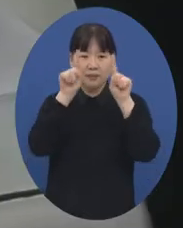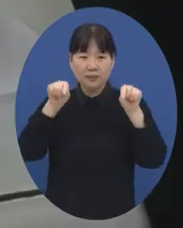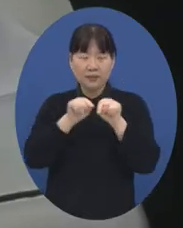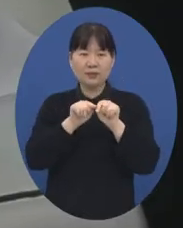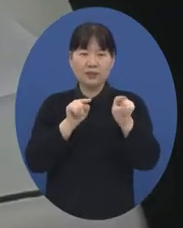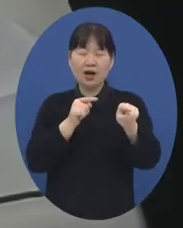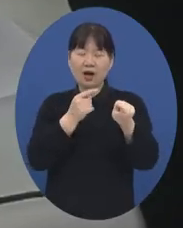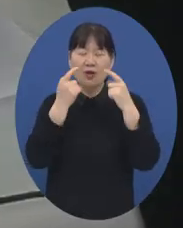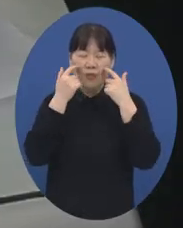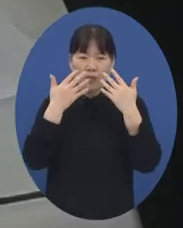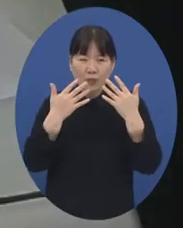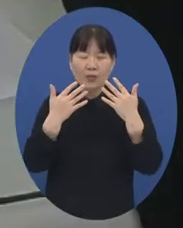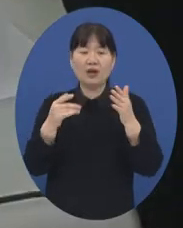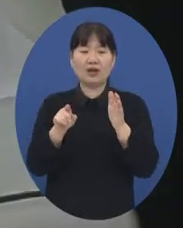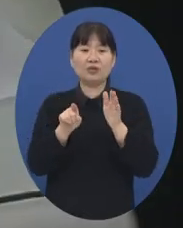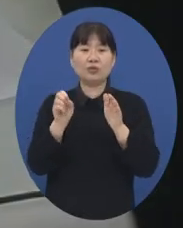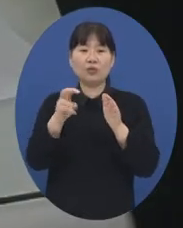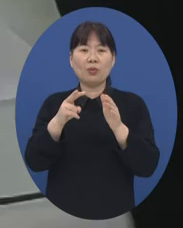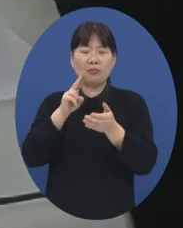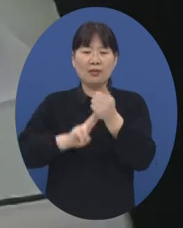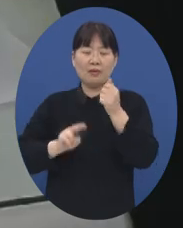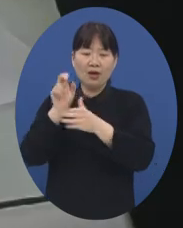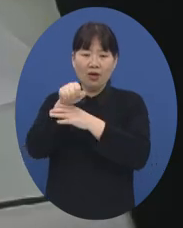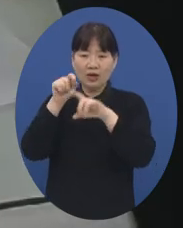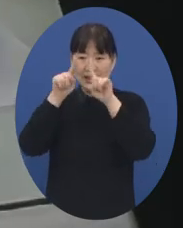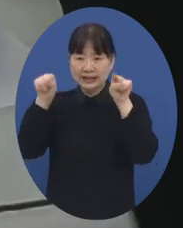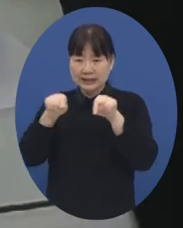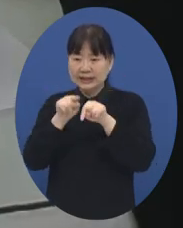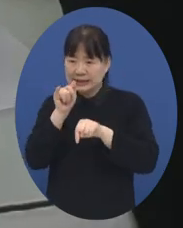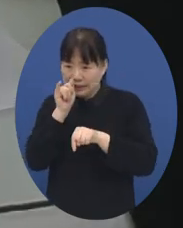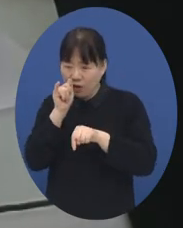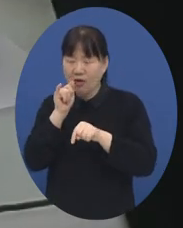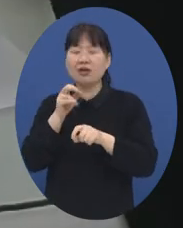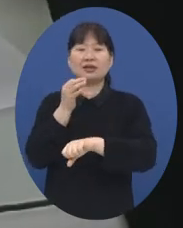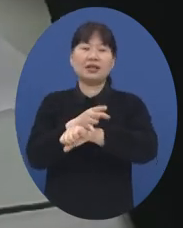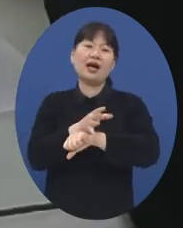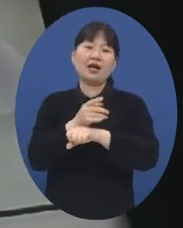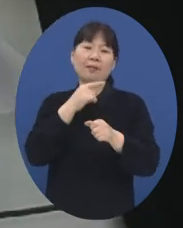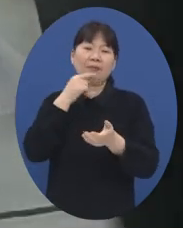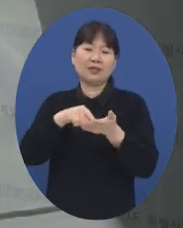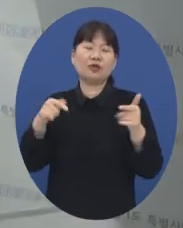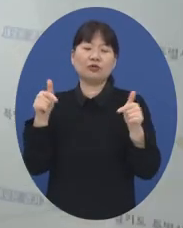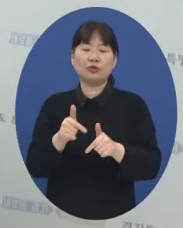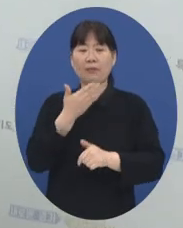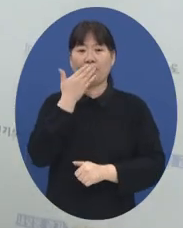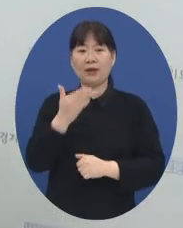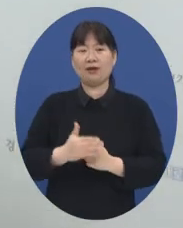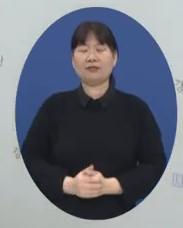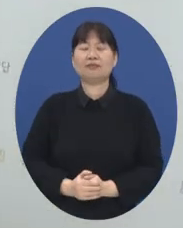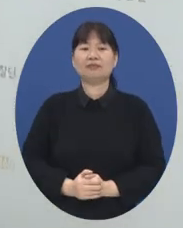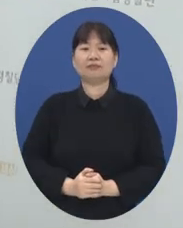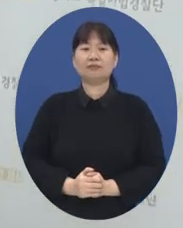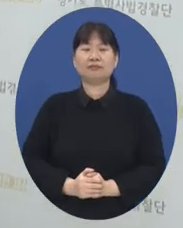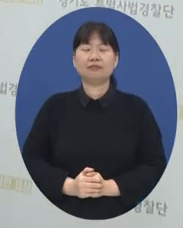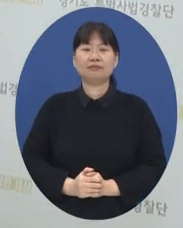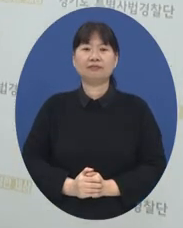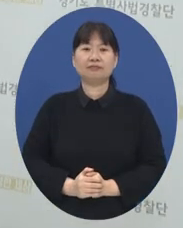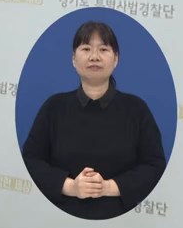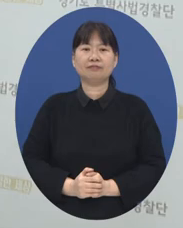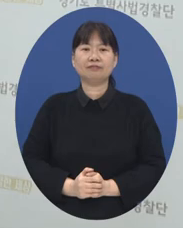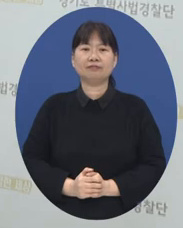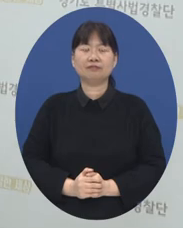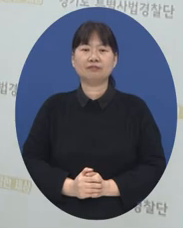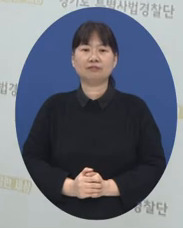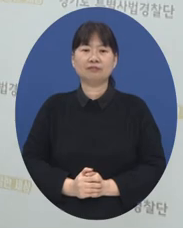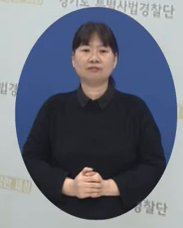판매업 신고증이 있는 업소에서 구입하는 것이 피해를 막을 수 있다고 당부했습니다. 경기지TV 최지연입니다.